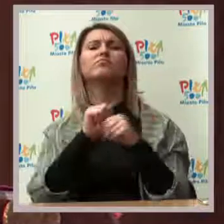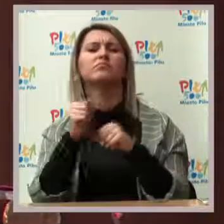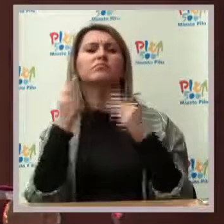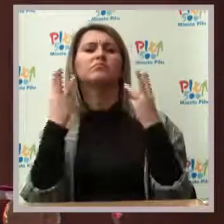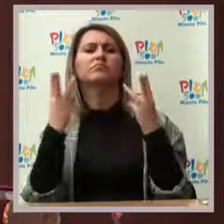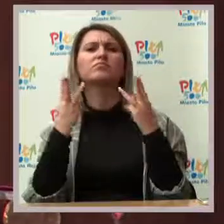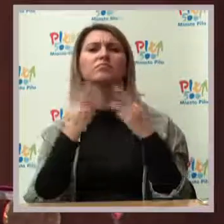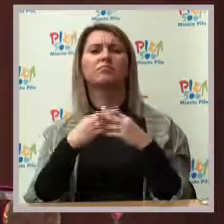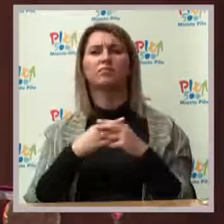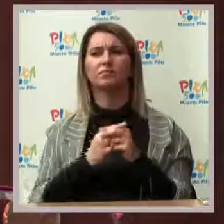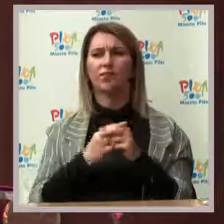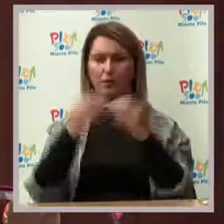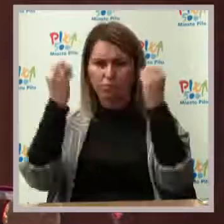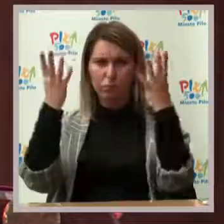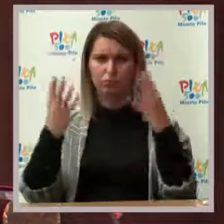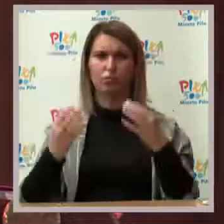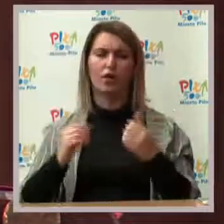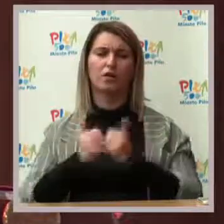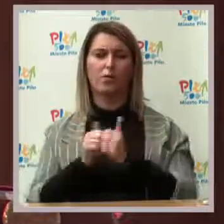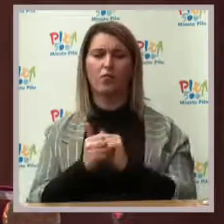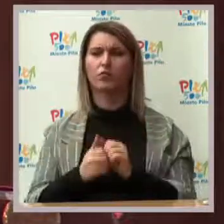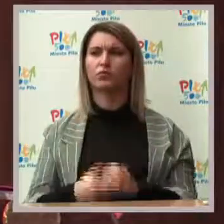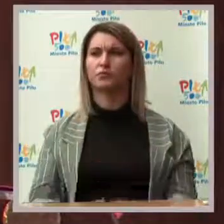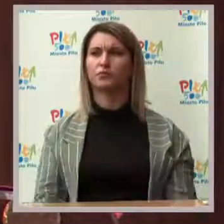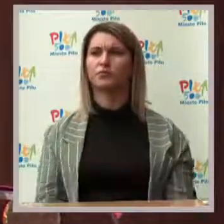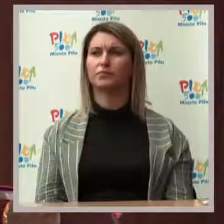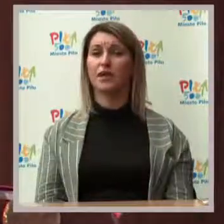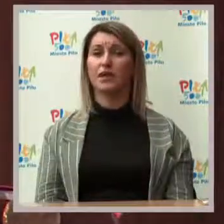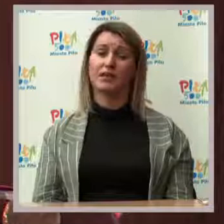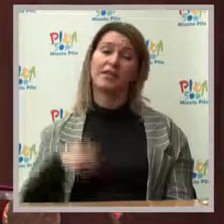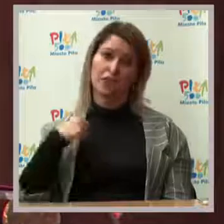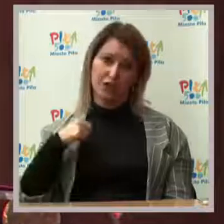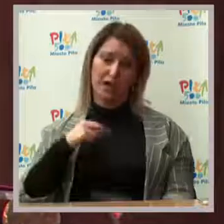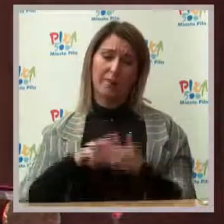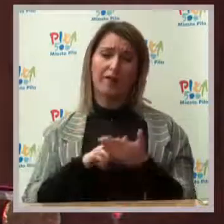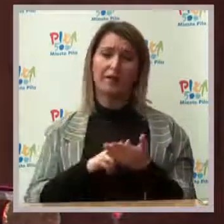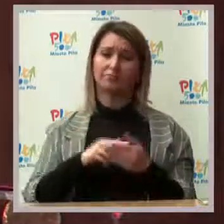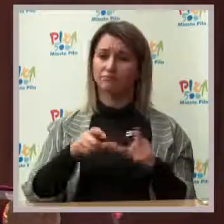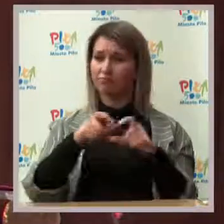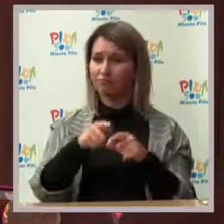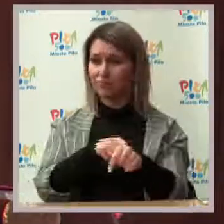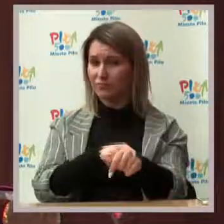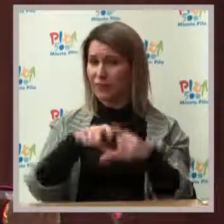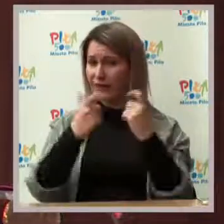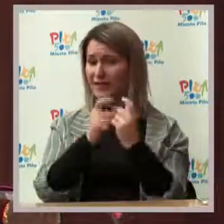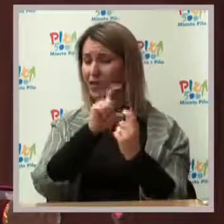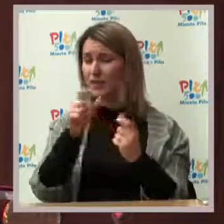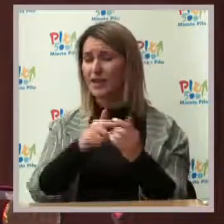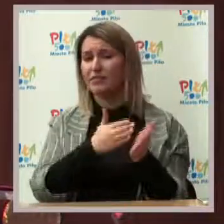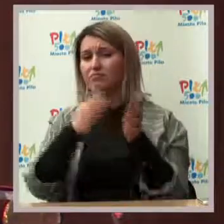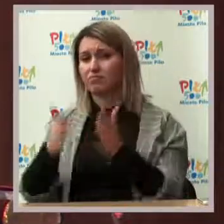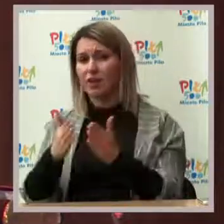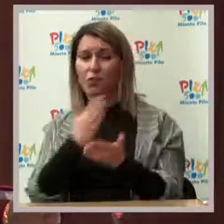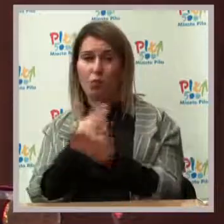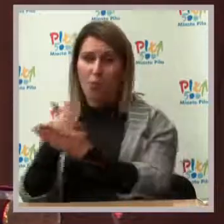pomoc, o dalszą pomoc, bez której te kluby jak nasz i inne nie